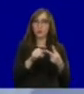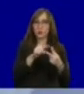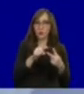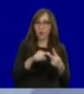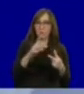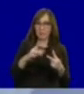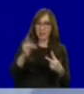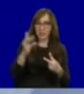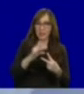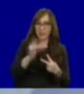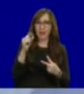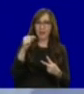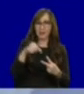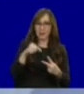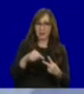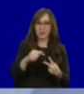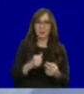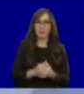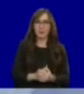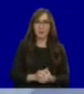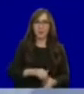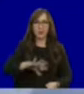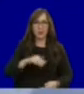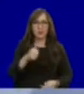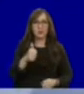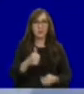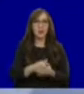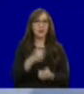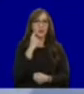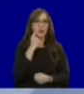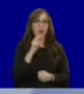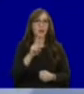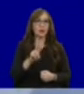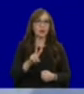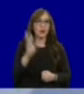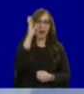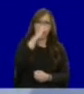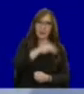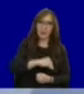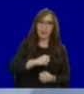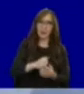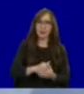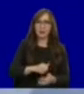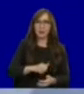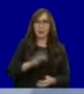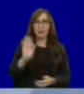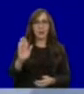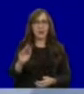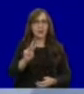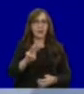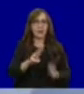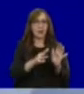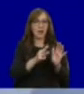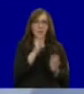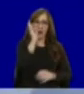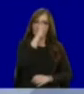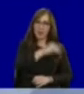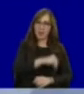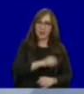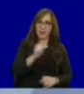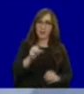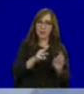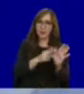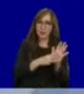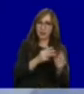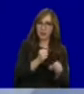sekolahnya. Untuk melihat saya maunya 2 hari dulu, baru minggu depannya atau bulan depannya, memulai 3 hari seminggu melakukan tatap muka. Saya mau bagi di